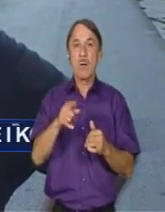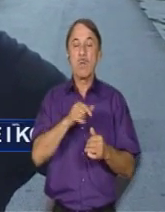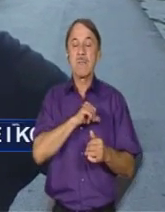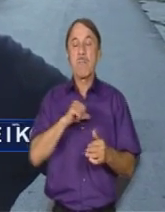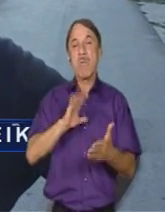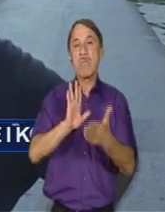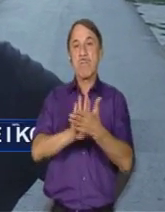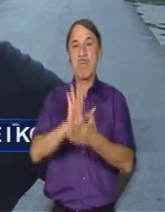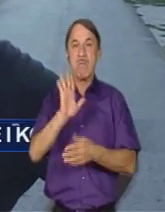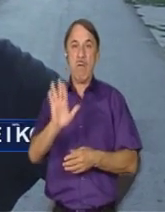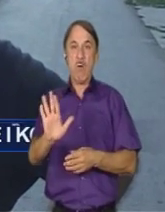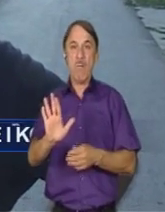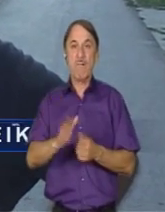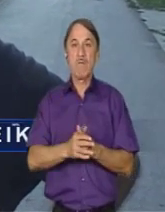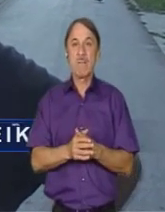najnovije je